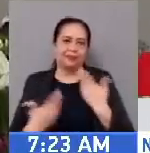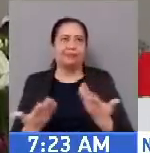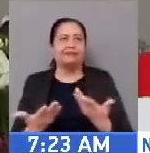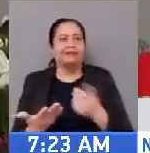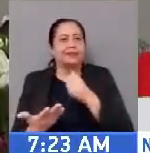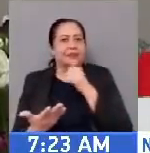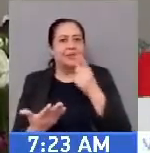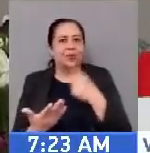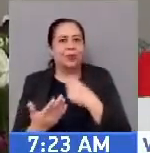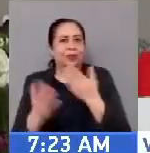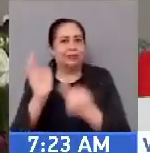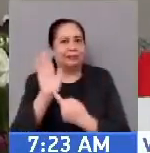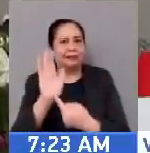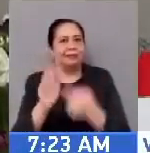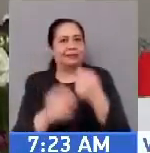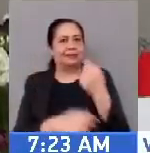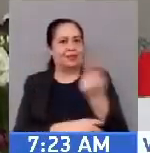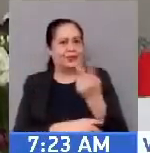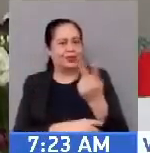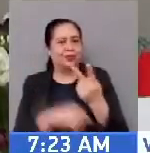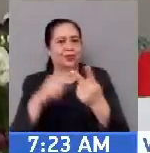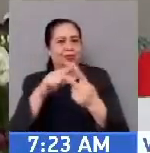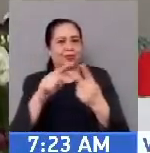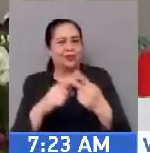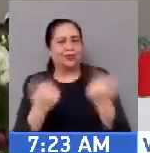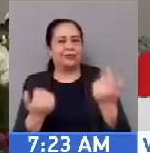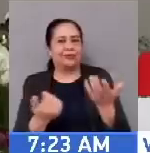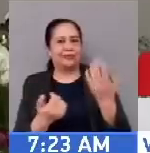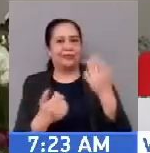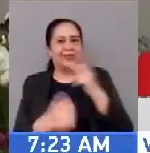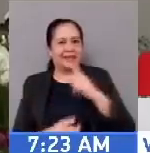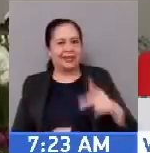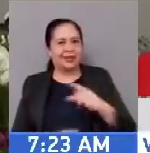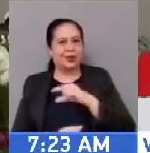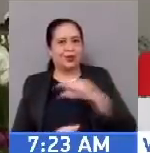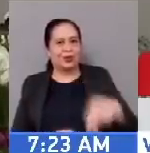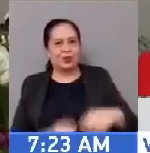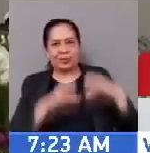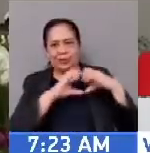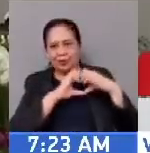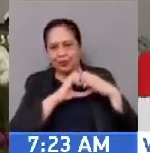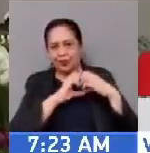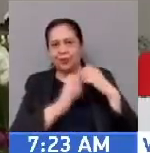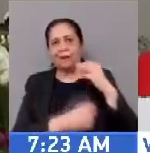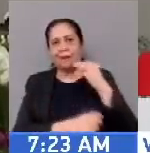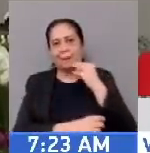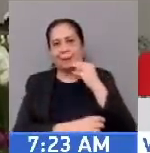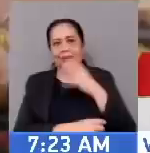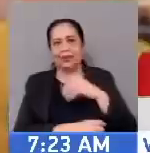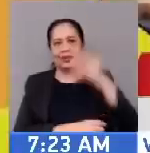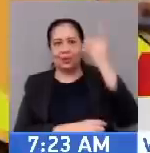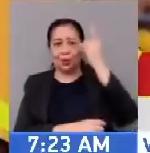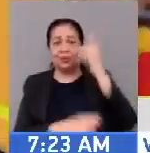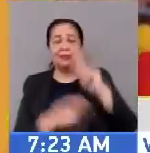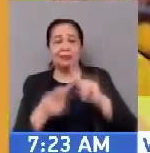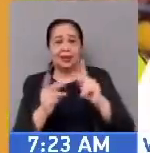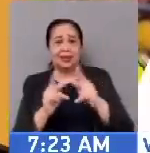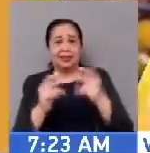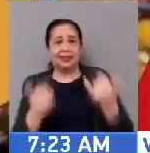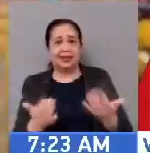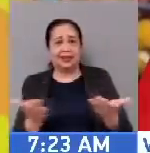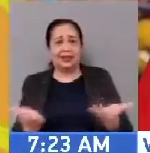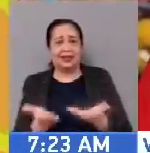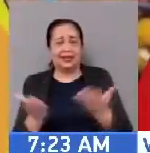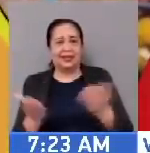sa sitcom na to ang ating Kapuso Primetime King and Queen na si Marian at si Dong, pero partners pa natin sila dito ngayon sa sitcom na ito.